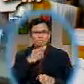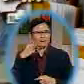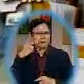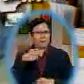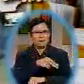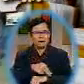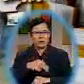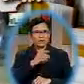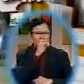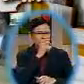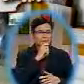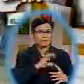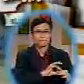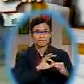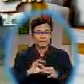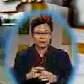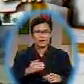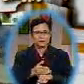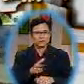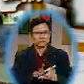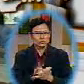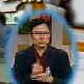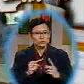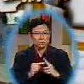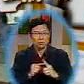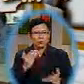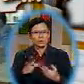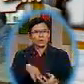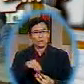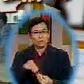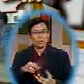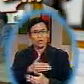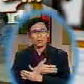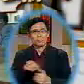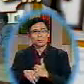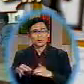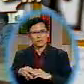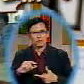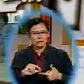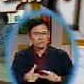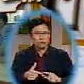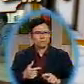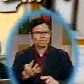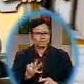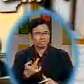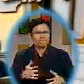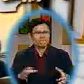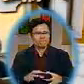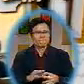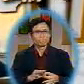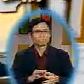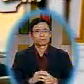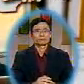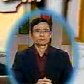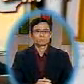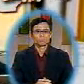結合藝人效應、社會上專業人士以及關愛基金嘅方案，以達至多贏嘅局面。